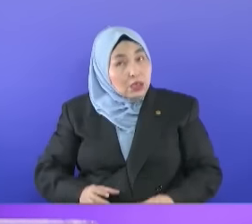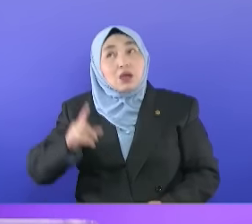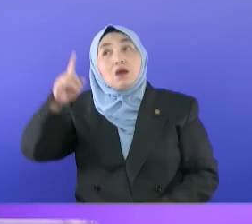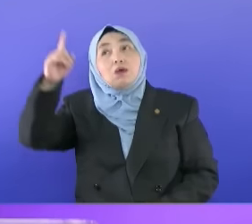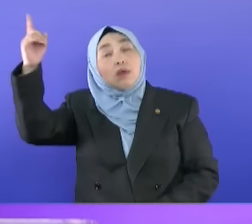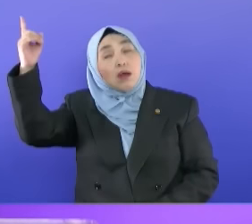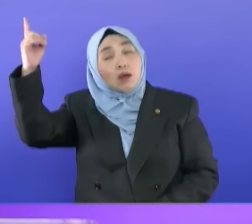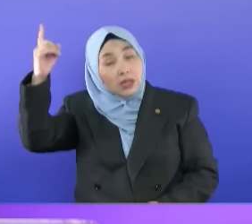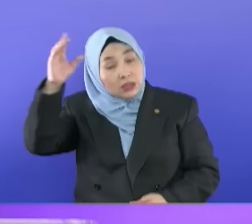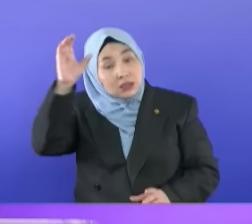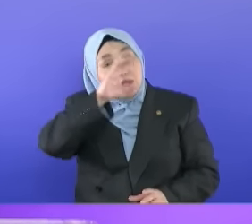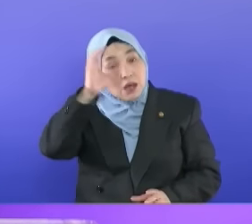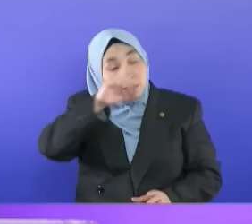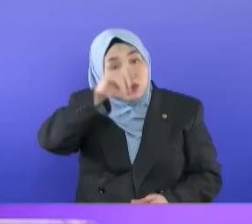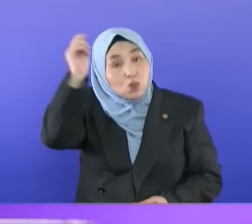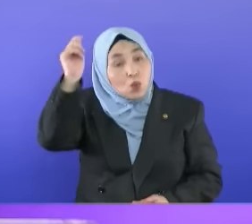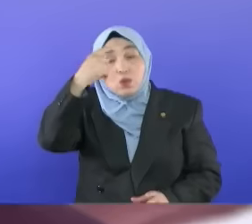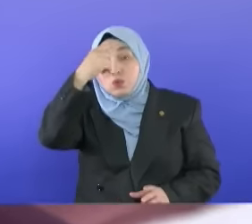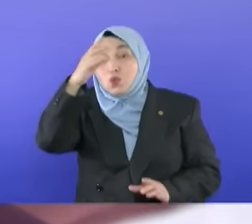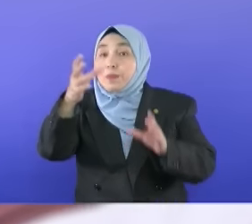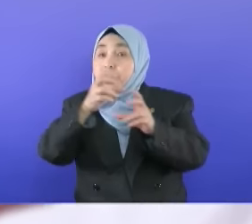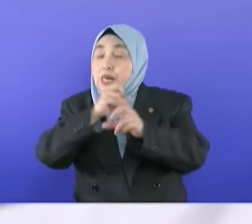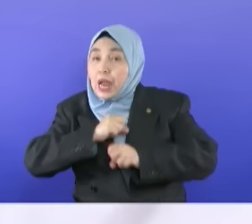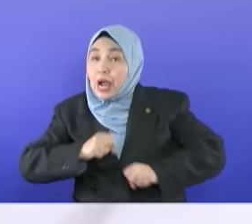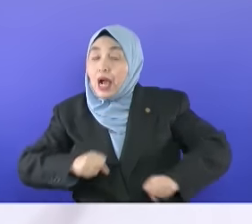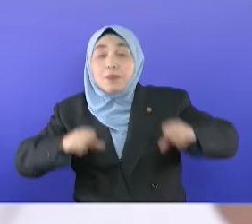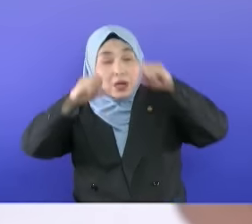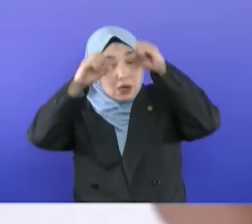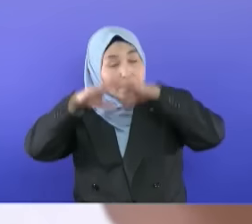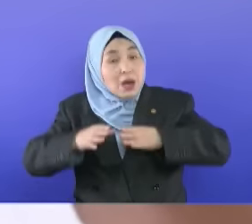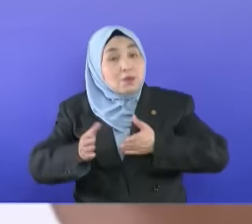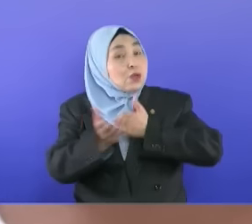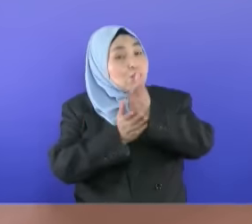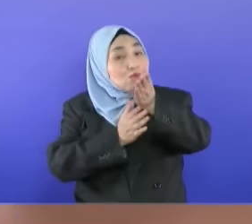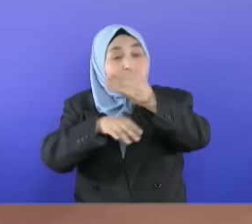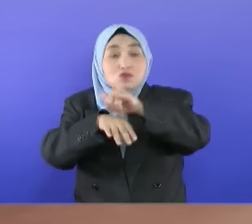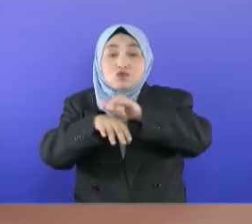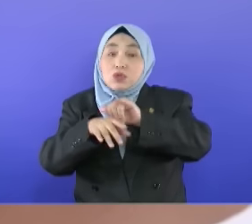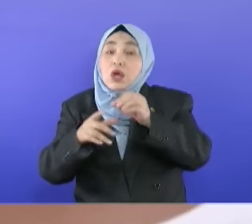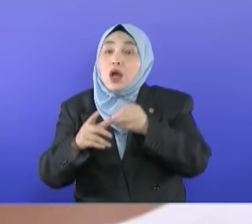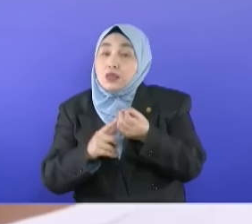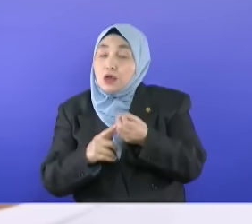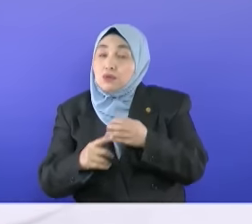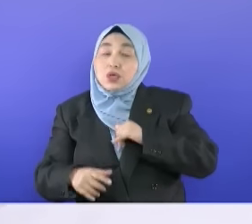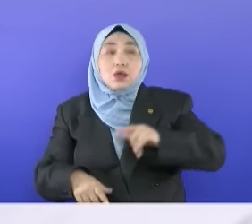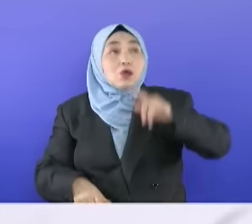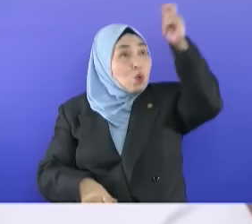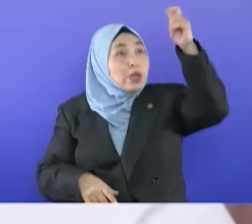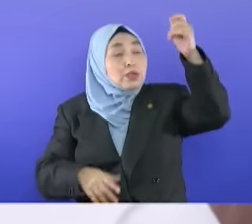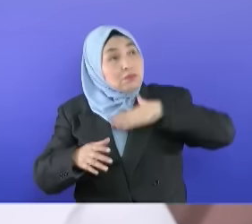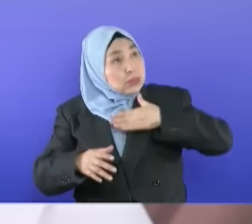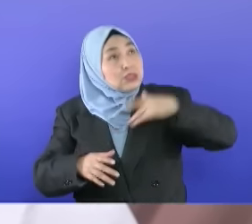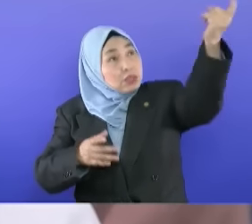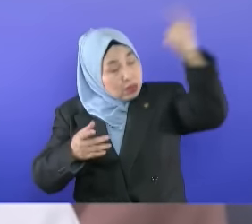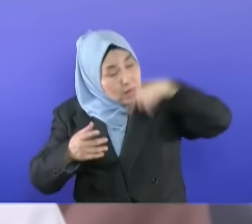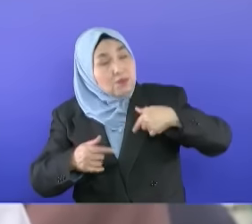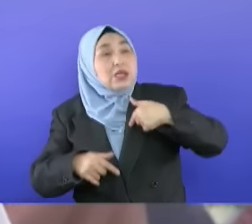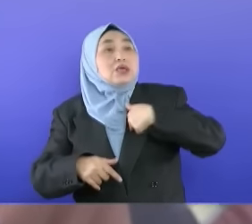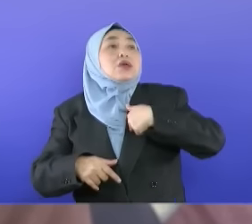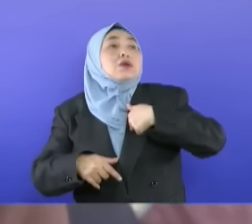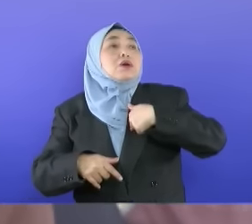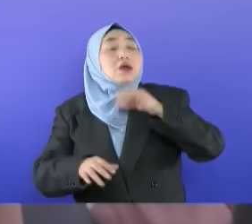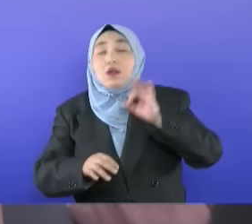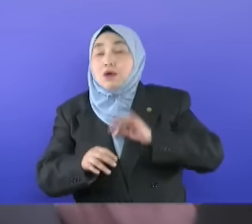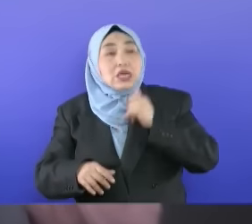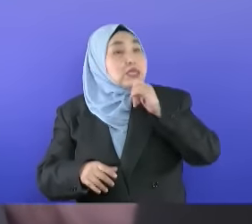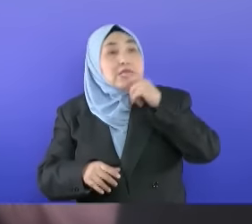mencari Tuhan untuk mendapat rahmat menuju surga ataupun saya ini Tuhan tolong datang pada saya kalau tak datang pada saya